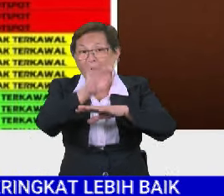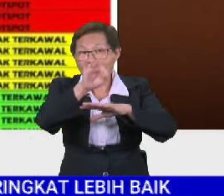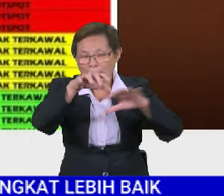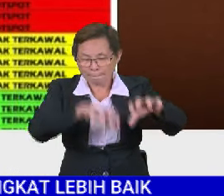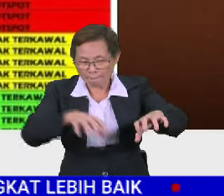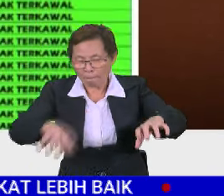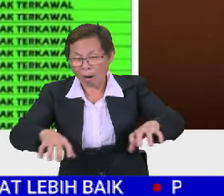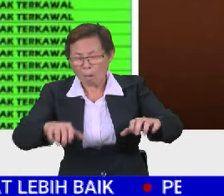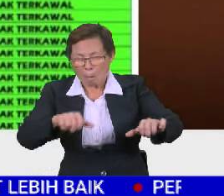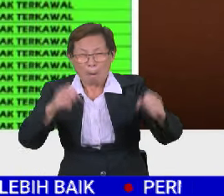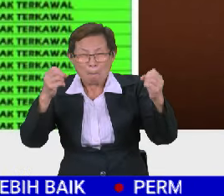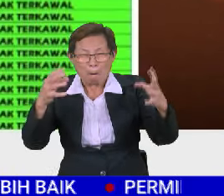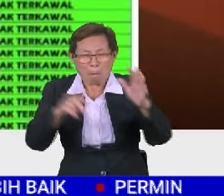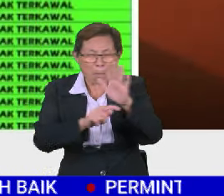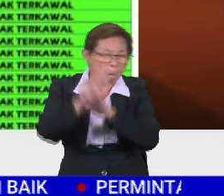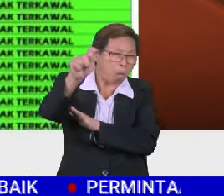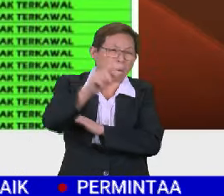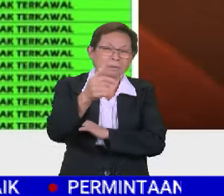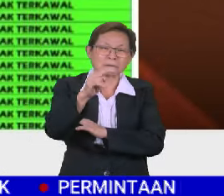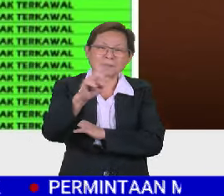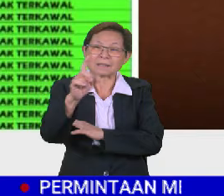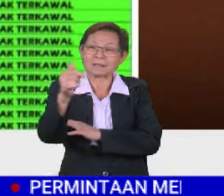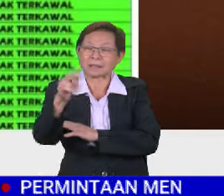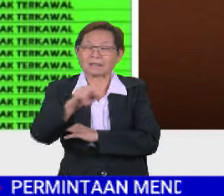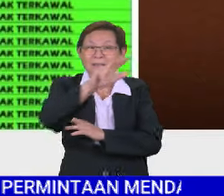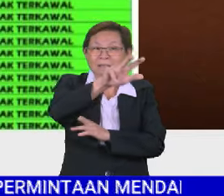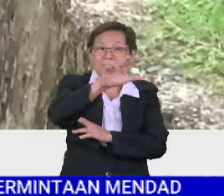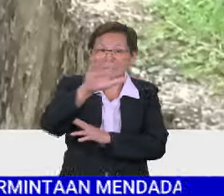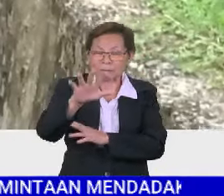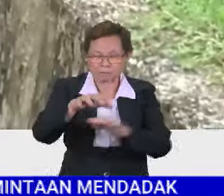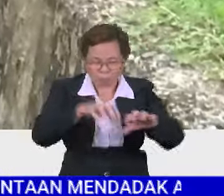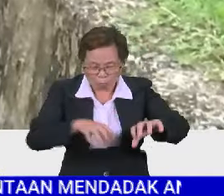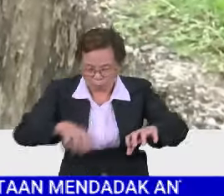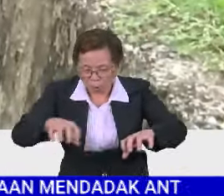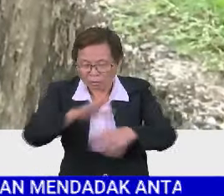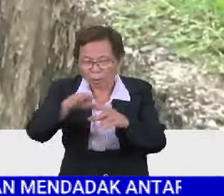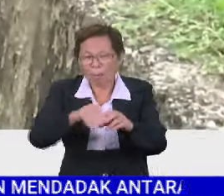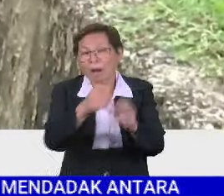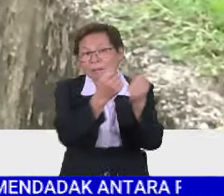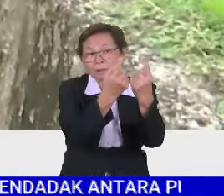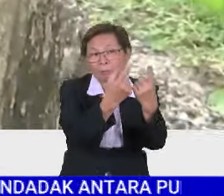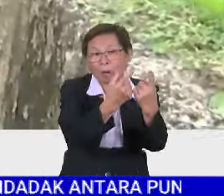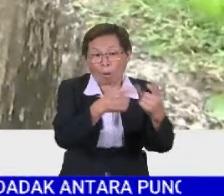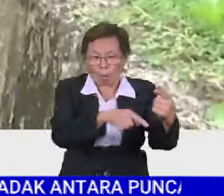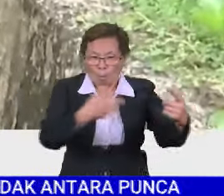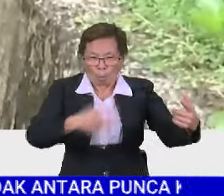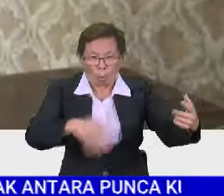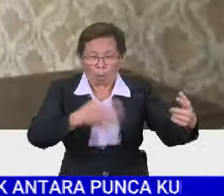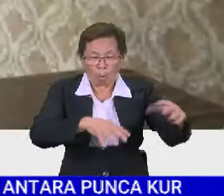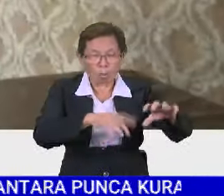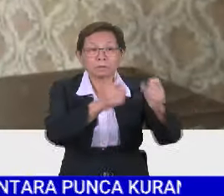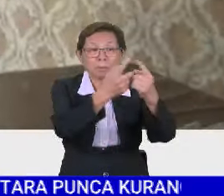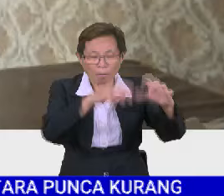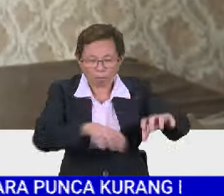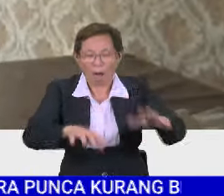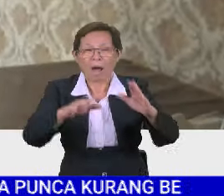wabak aktif tertinggi adalah Sandakan dengan 35 lokality termasuk 11 lokality hotspot antaranya